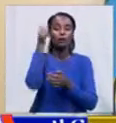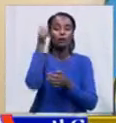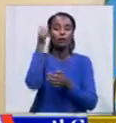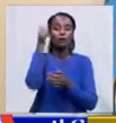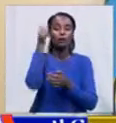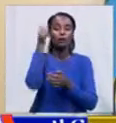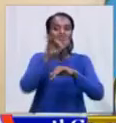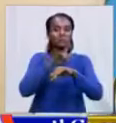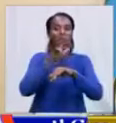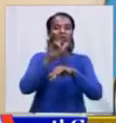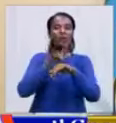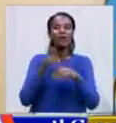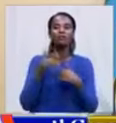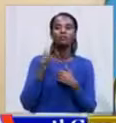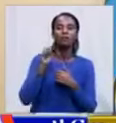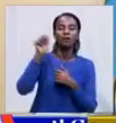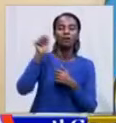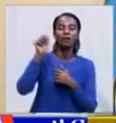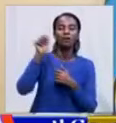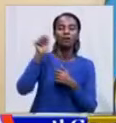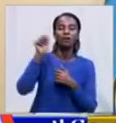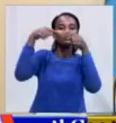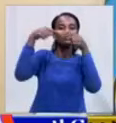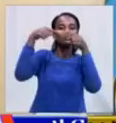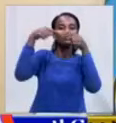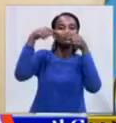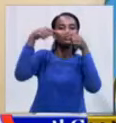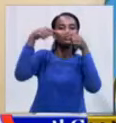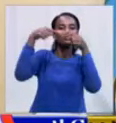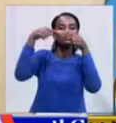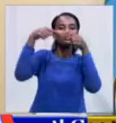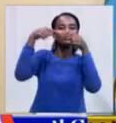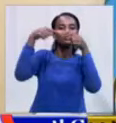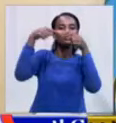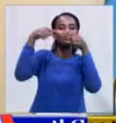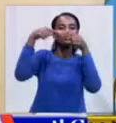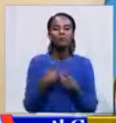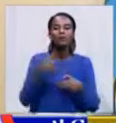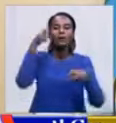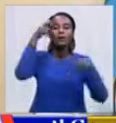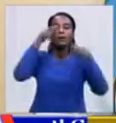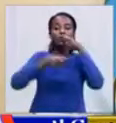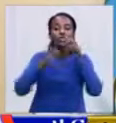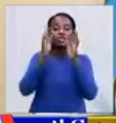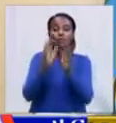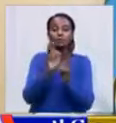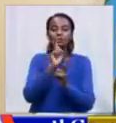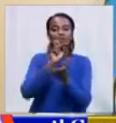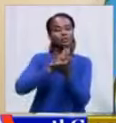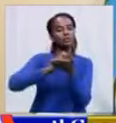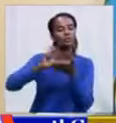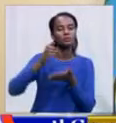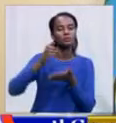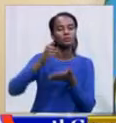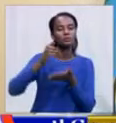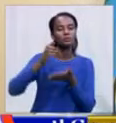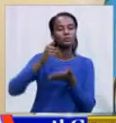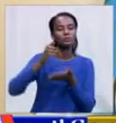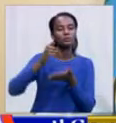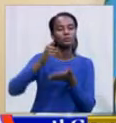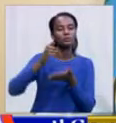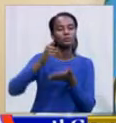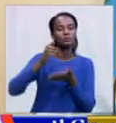ነካ ነካ ያደረገ ያለው ከነሱ ጋር ግንኙነት ያላቸውን ወንጀለኞችን ነው እንጂ ቅዱሳን ነን እኛን አይነካንም